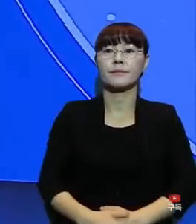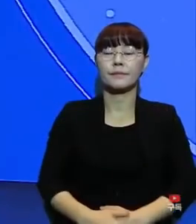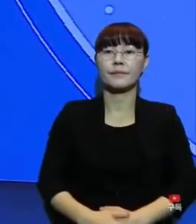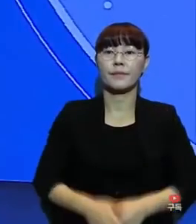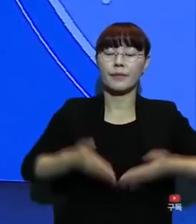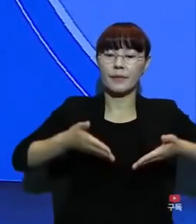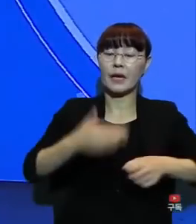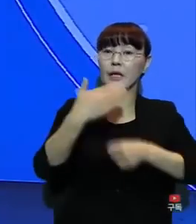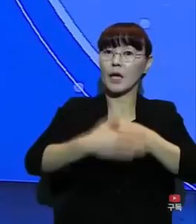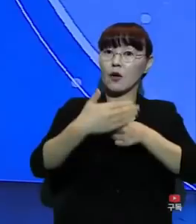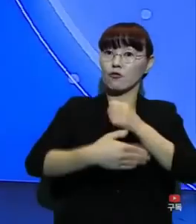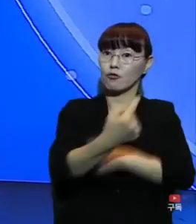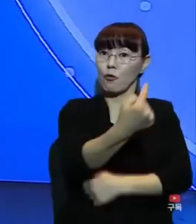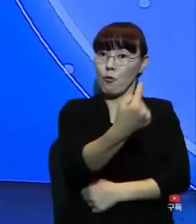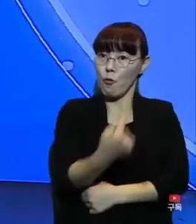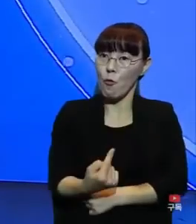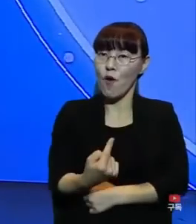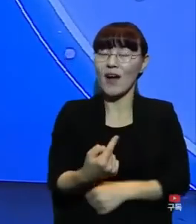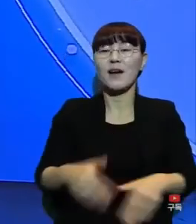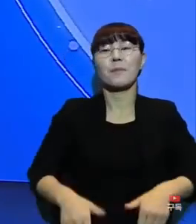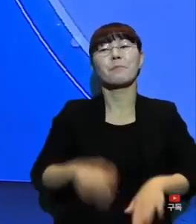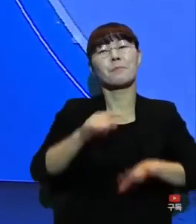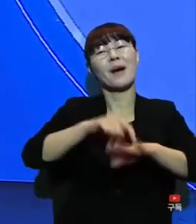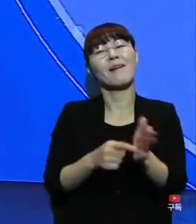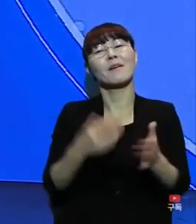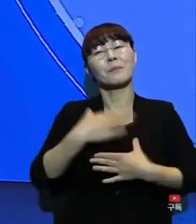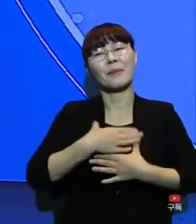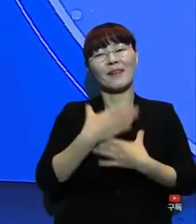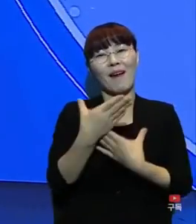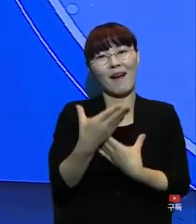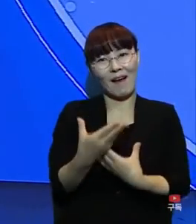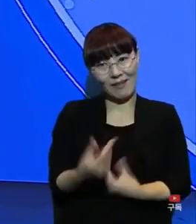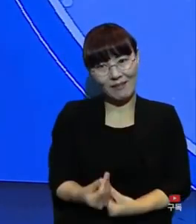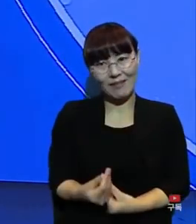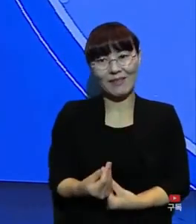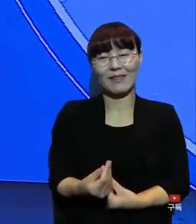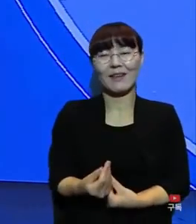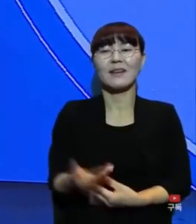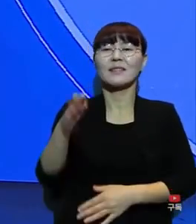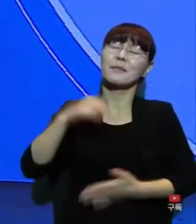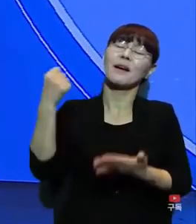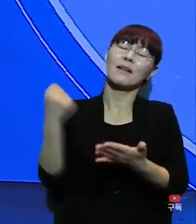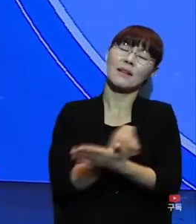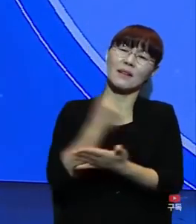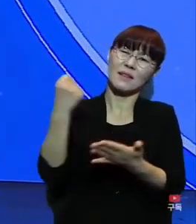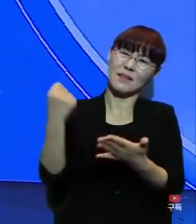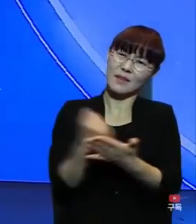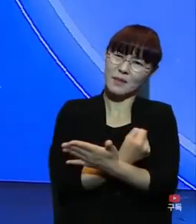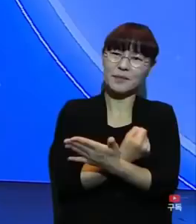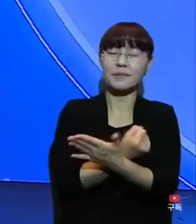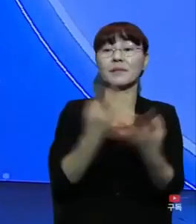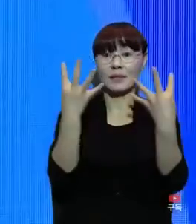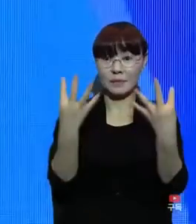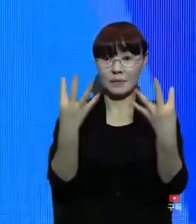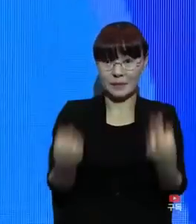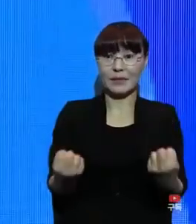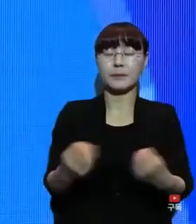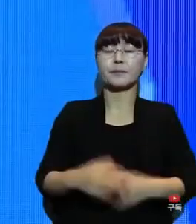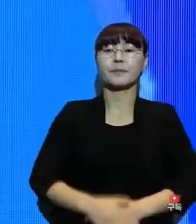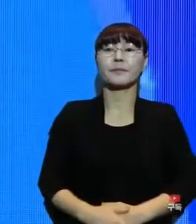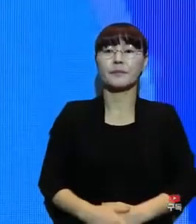고양이 오니까 부근 하긴 합니다만 한편으로는 안타까움도 멀리 옵니다